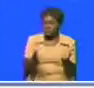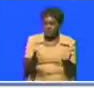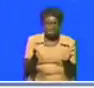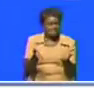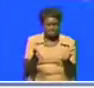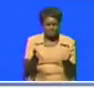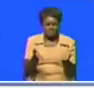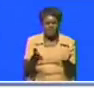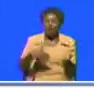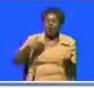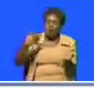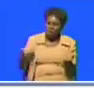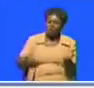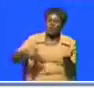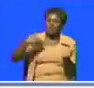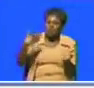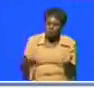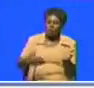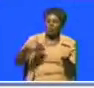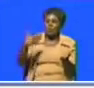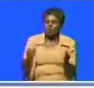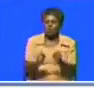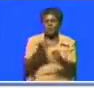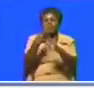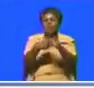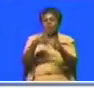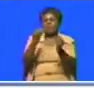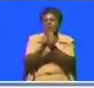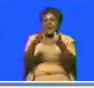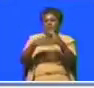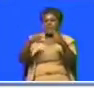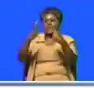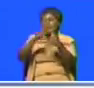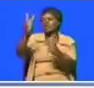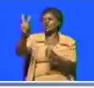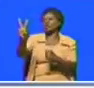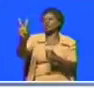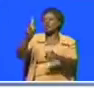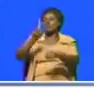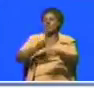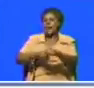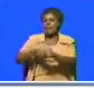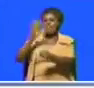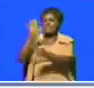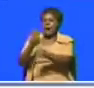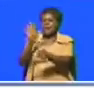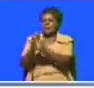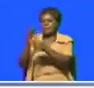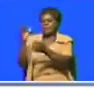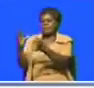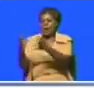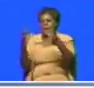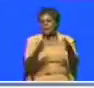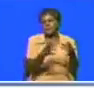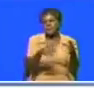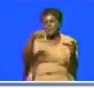karibuni. Haya ni mambo ambayo tumekuwa tukiona kuanzia mwaka 1992 wakati tuliingia katika mfumo wa siasa wa vyama vingi. Vyama